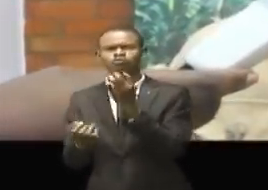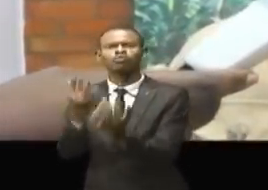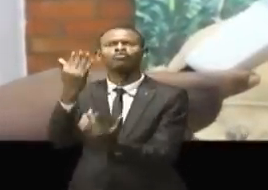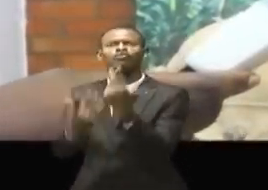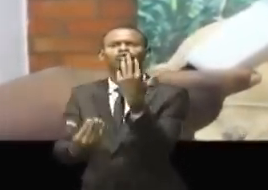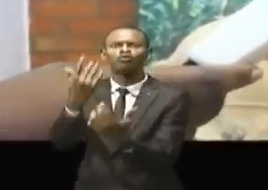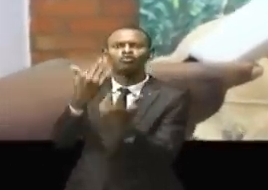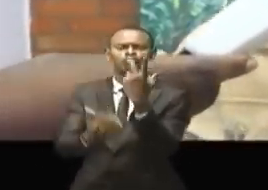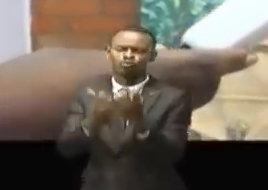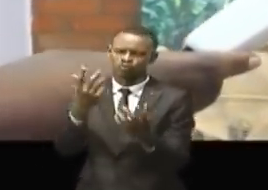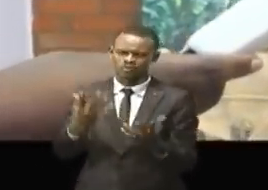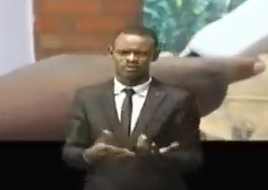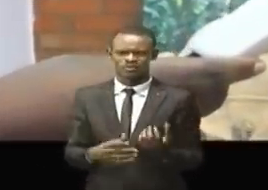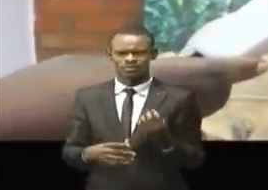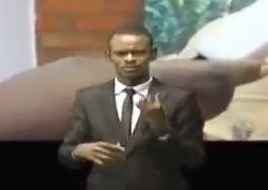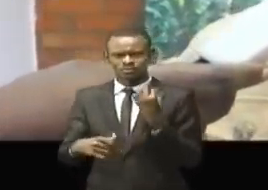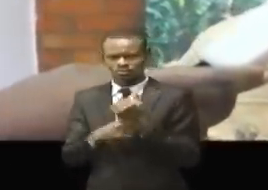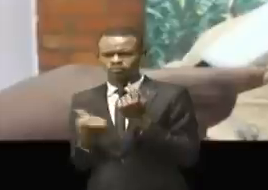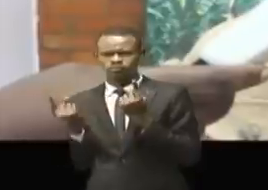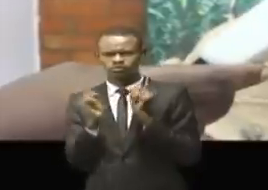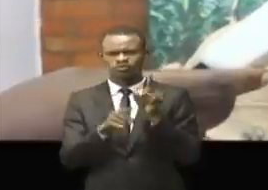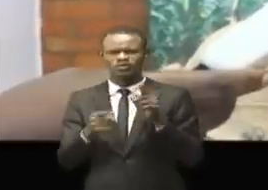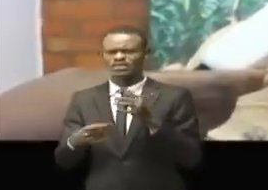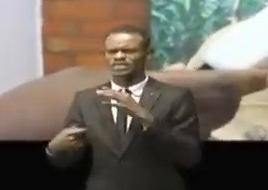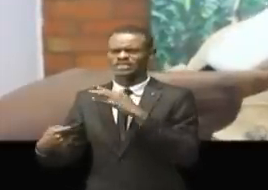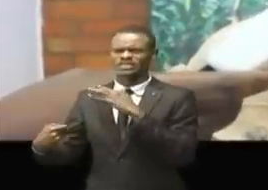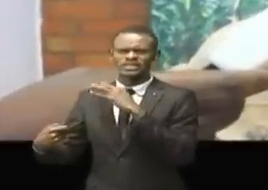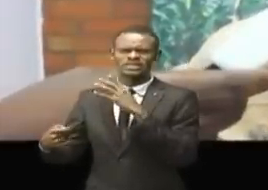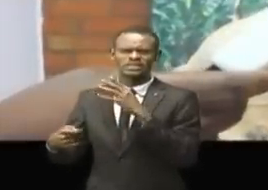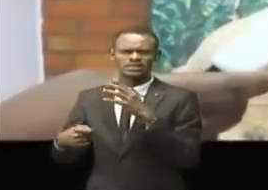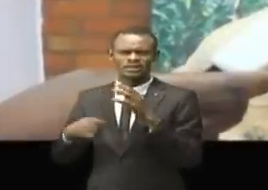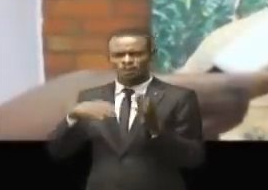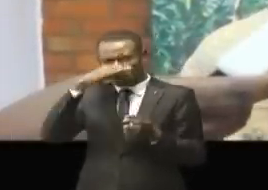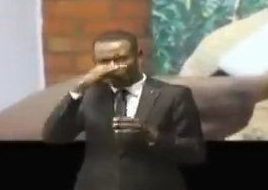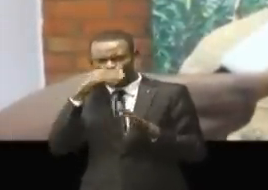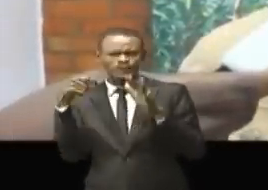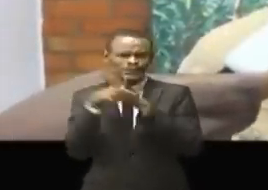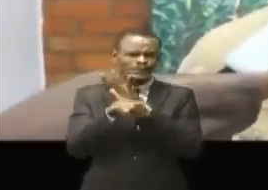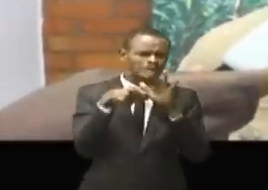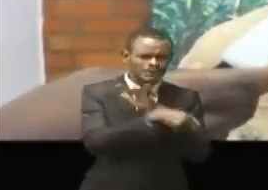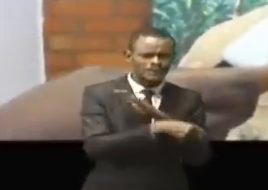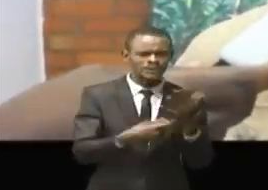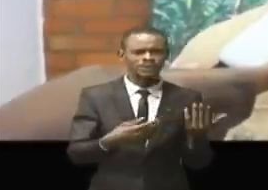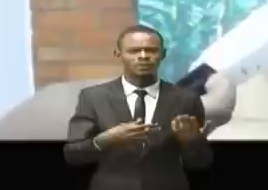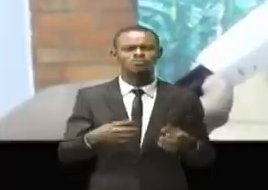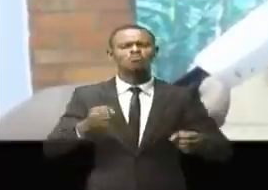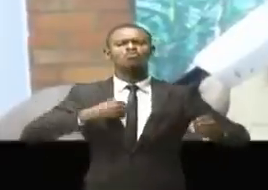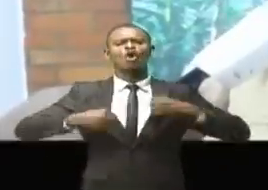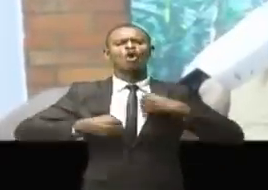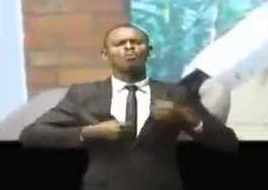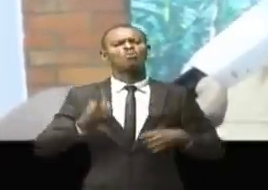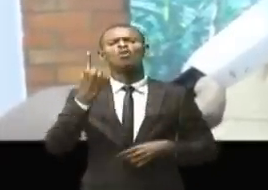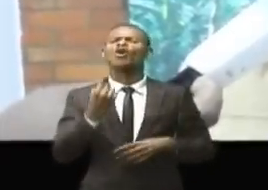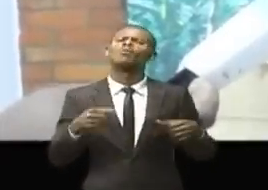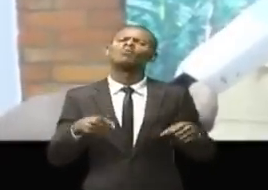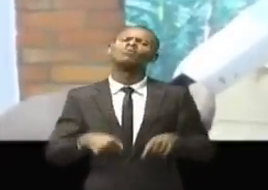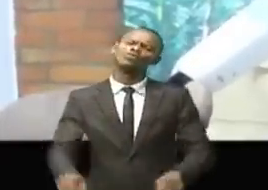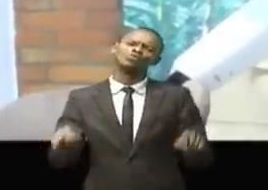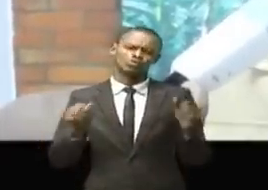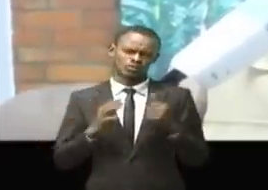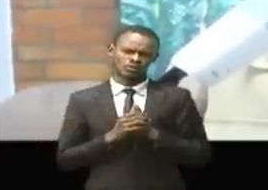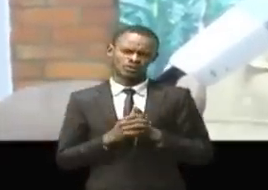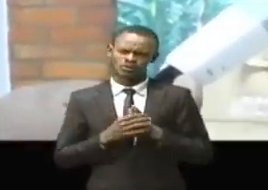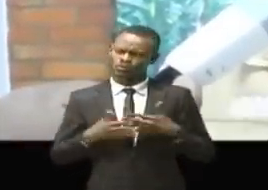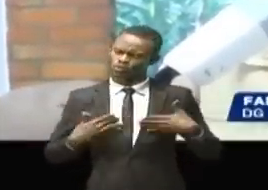Nous déplorons notamment l'abattage intentionnel d'un bonobo, qui est une espèce totalement protégée, pour que nous puissions nous asseoir